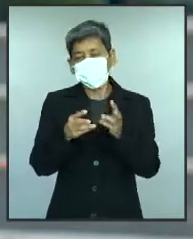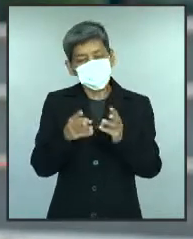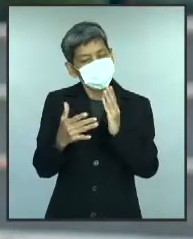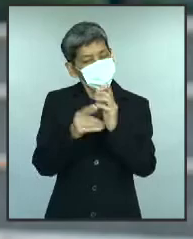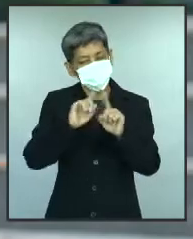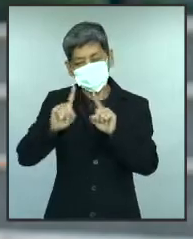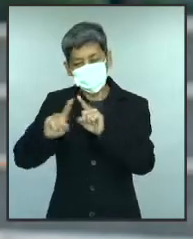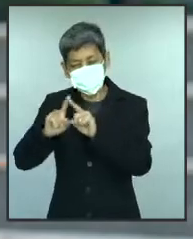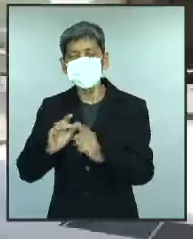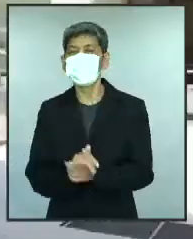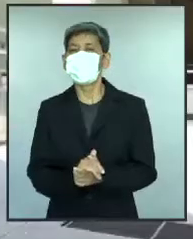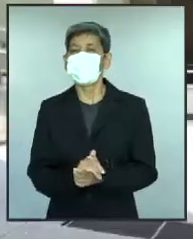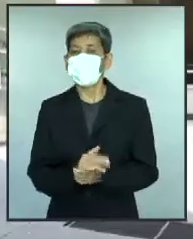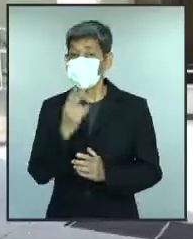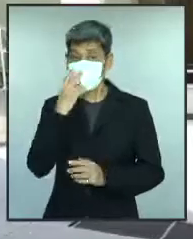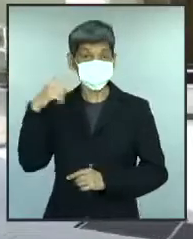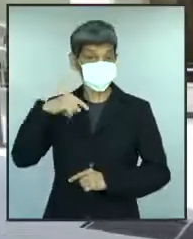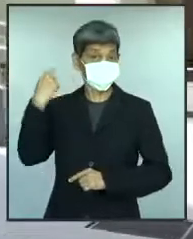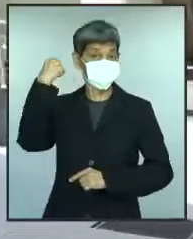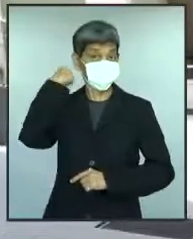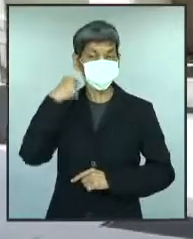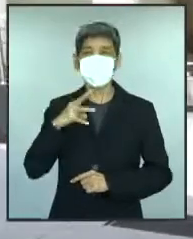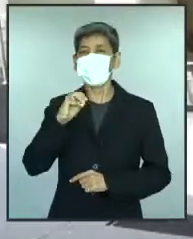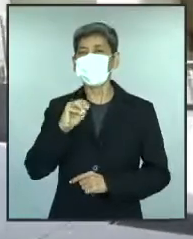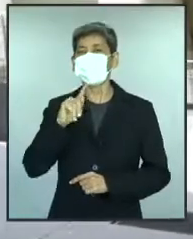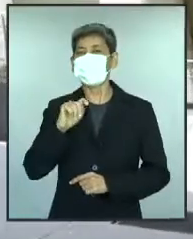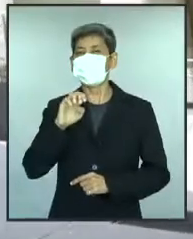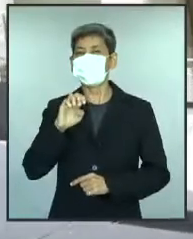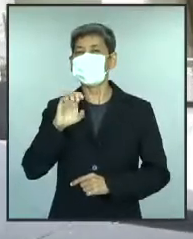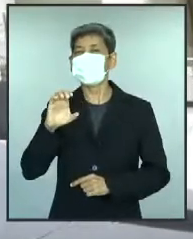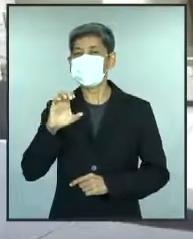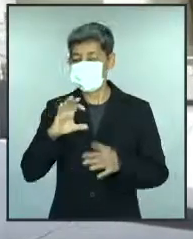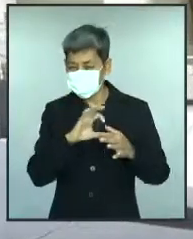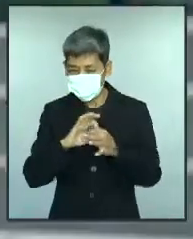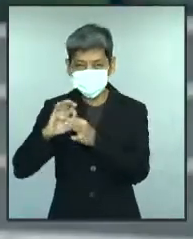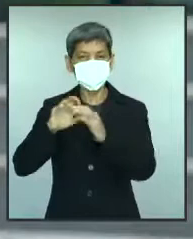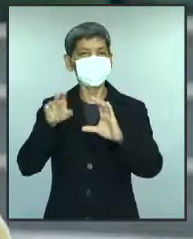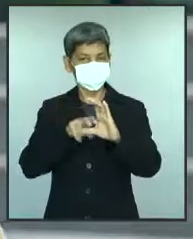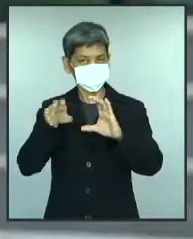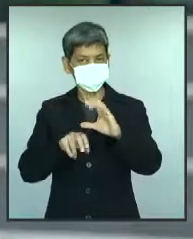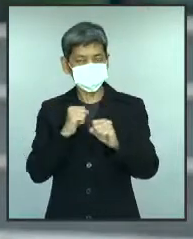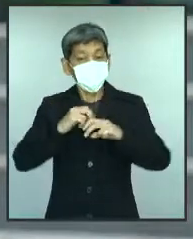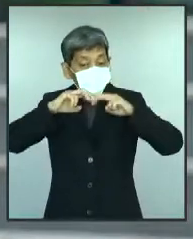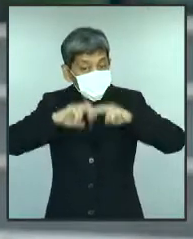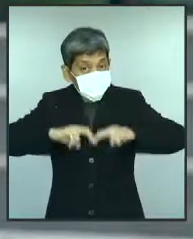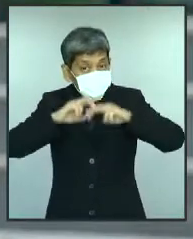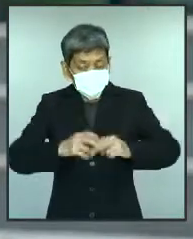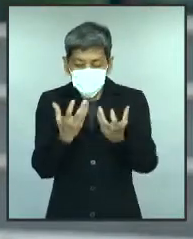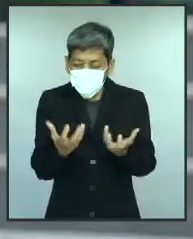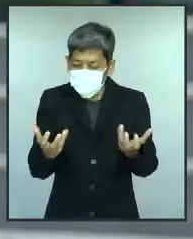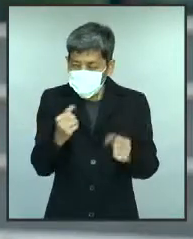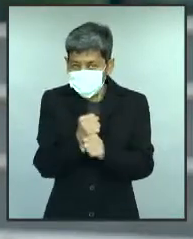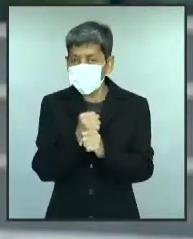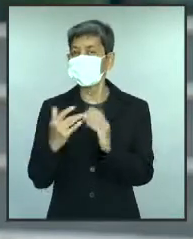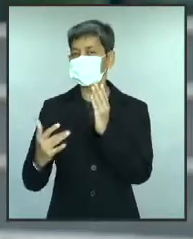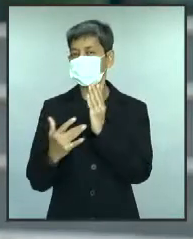เทคโนโลยีนะครับด้านหลังผมนะฮะคือ M-Tech นะครับอยู่ภายใต้สวทช.นะครับที่นี่นะฮะเขาวิจัยในเรื่องของวัสดุต่